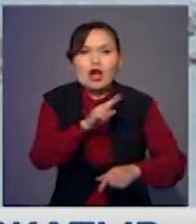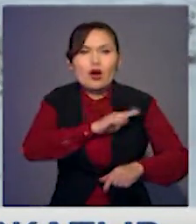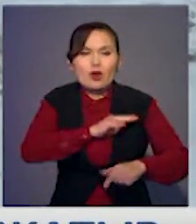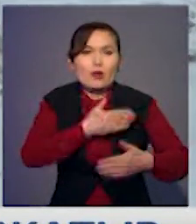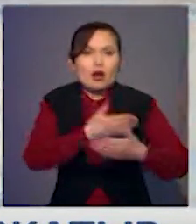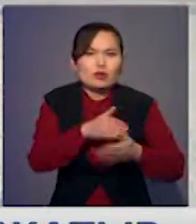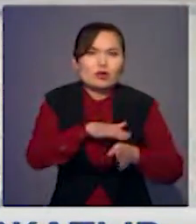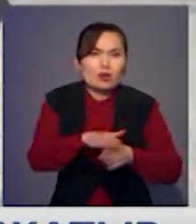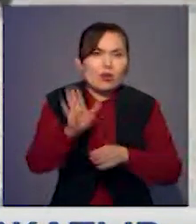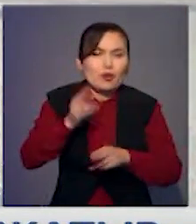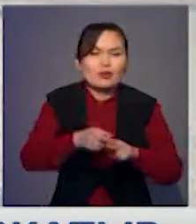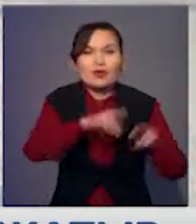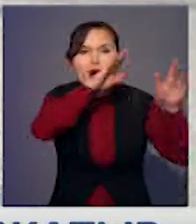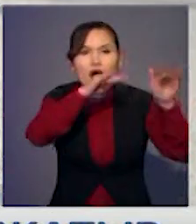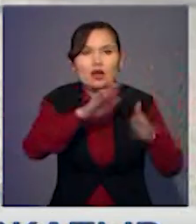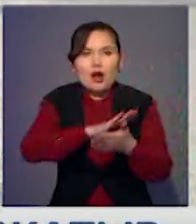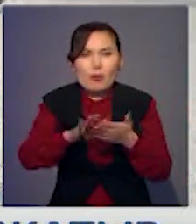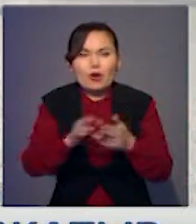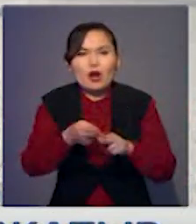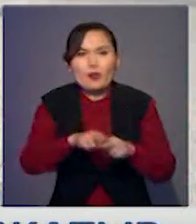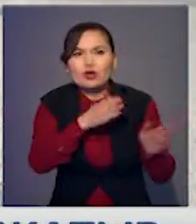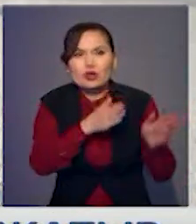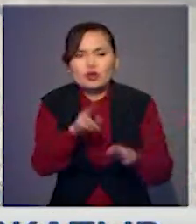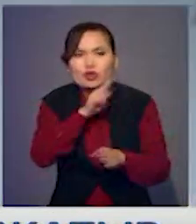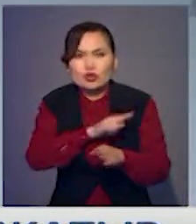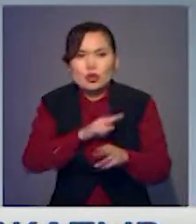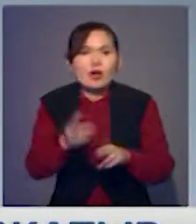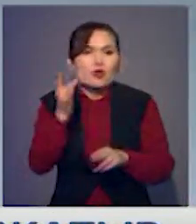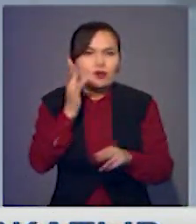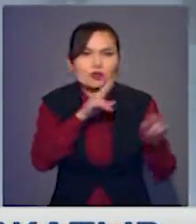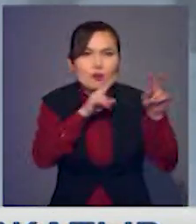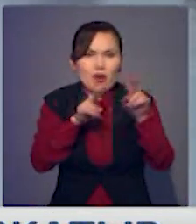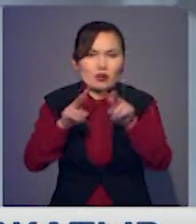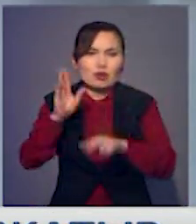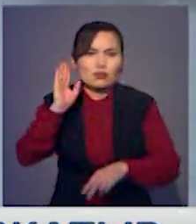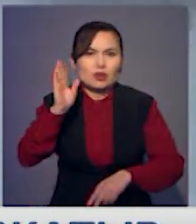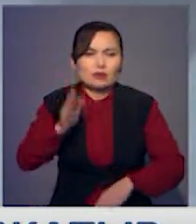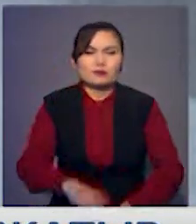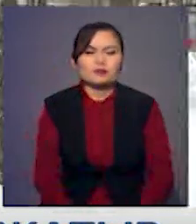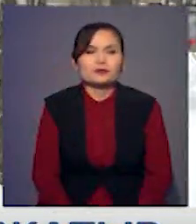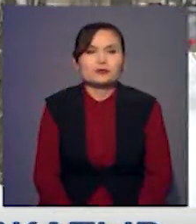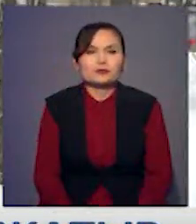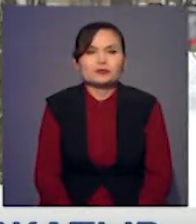салмақ. Бұл жерде қар тазалаудан басқа дренажды жүйелердің жұмысы бақылауға алынған.